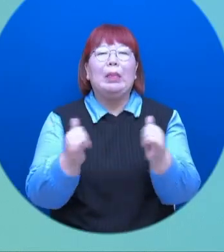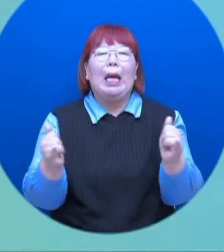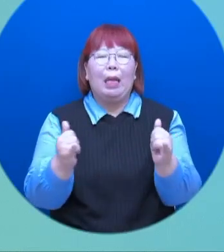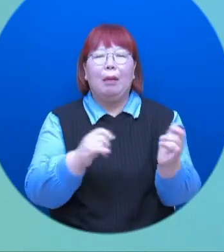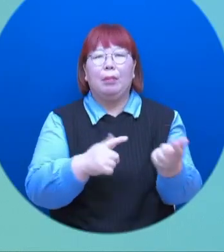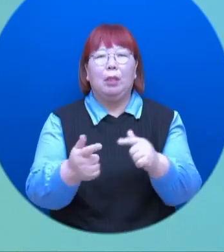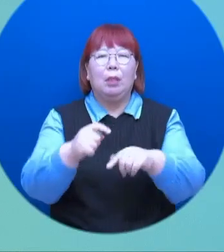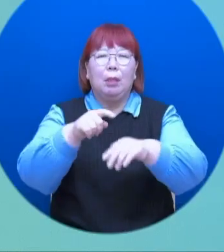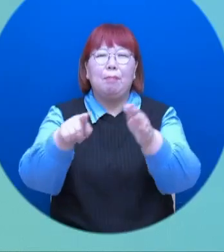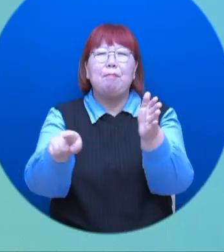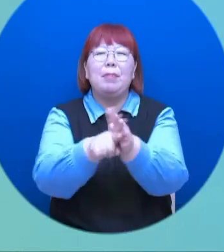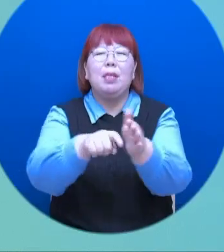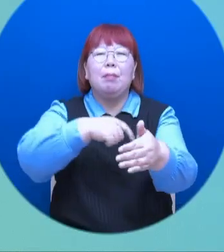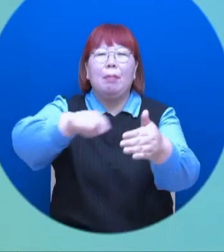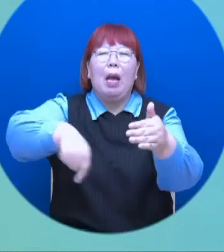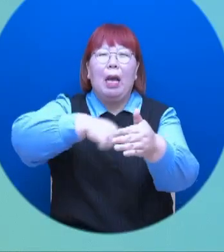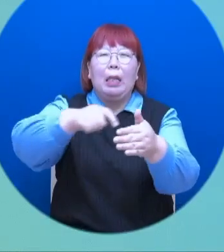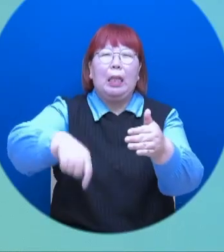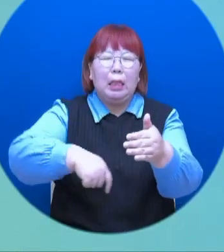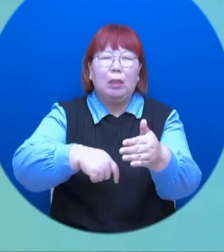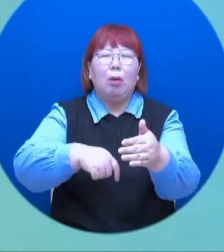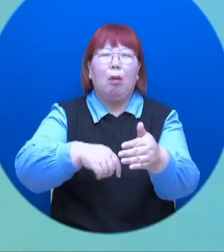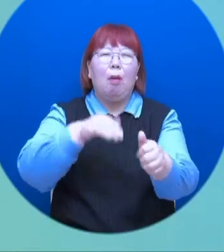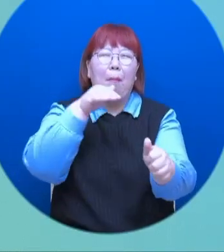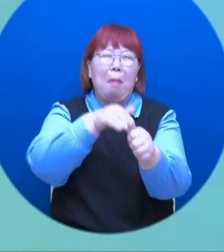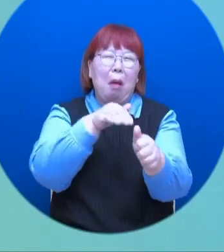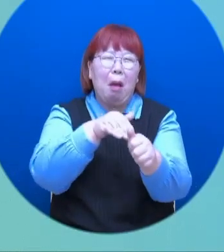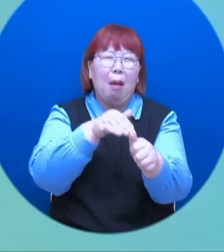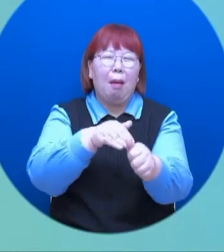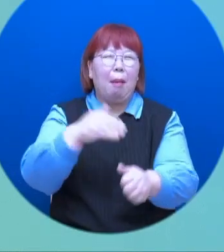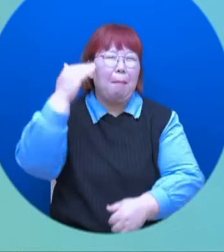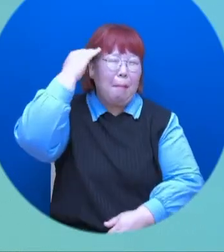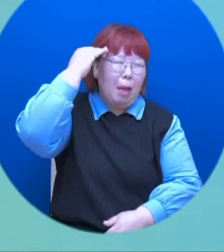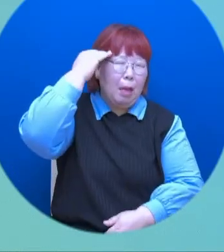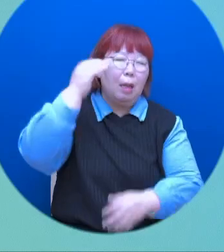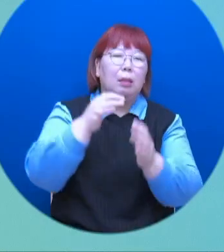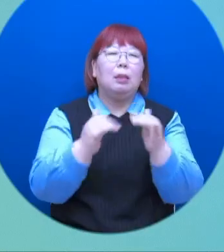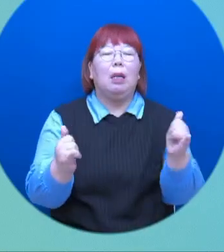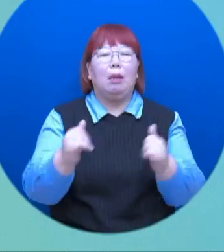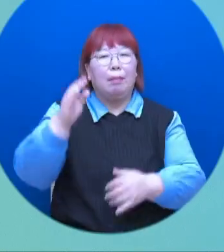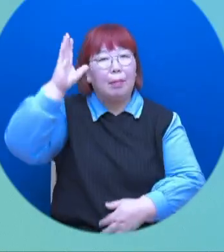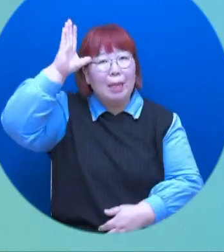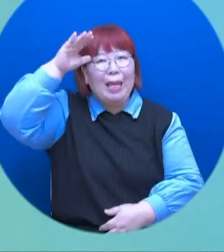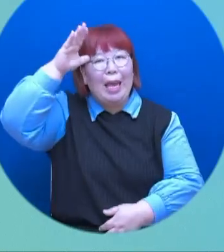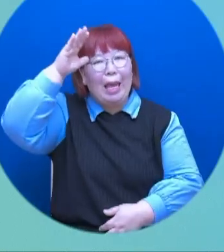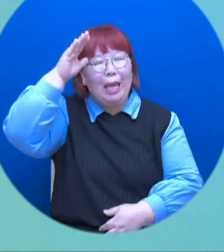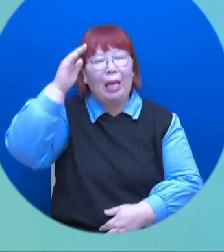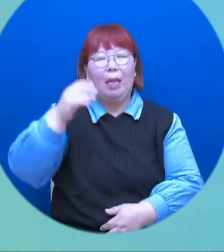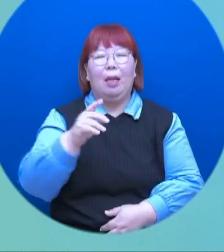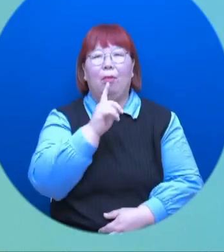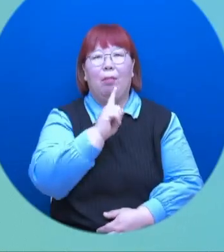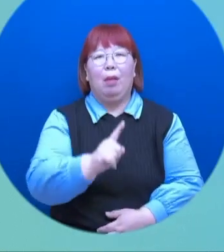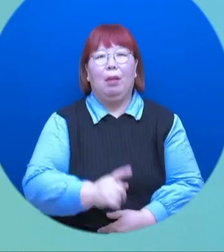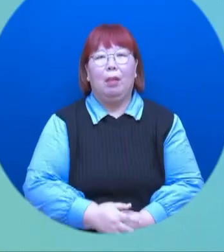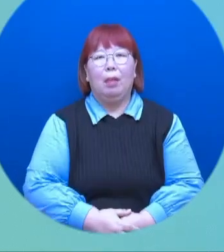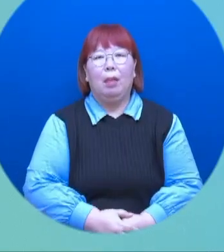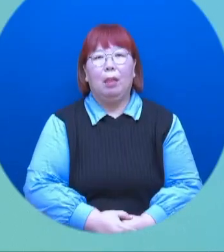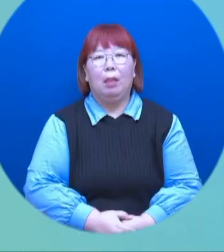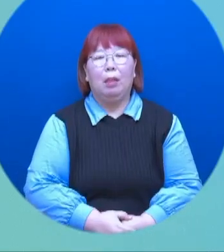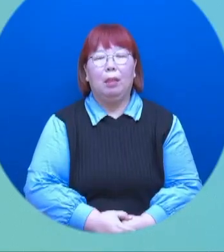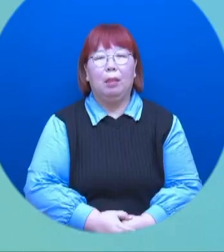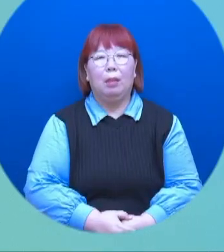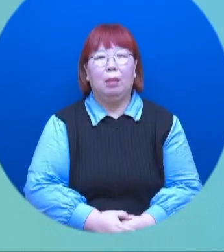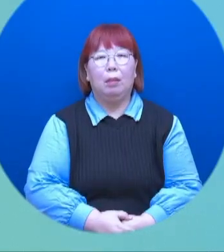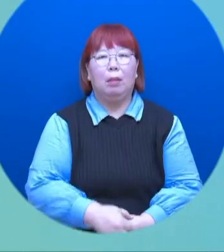안에서 회방하고 괴롭히는 자들을 지칭하여 개다 말하고 있는 걸 봅니다. 또